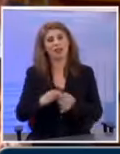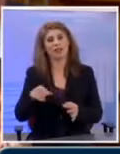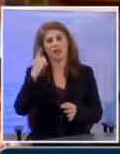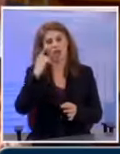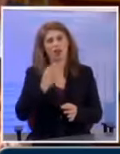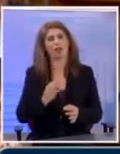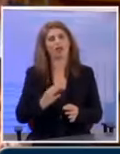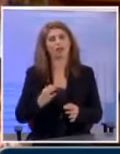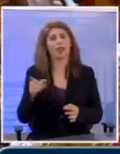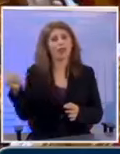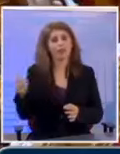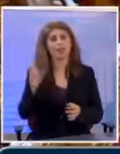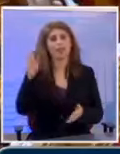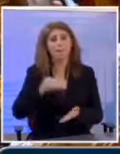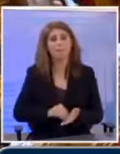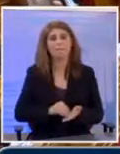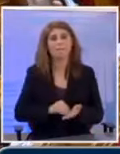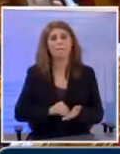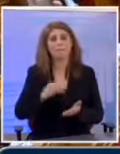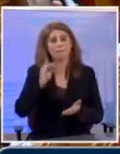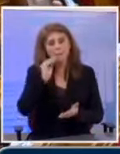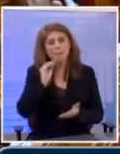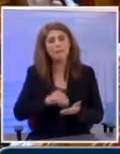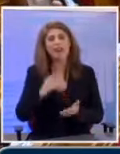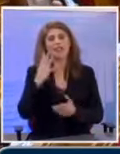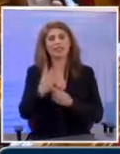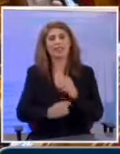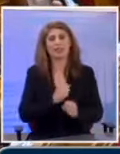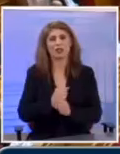τη λογική. Και θα είσαστε ξανά για μια ακόμα τετραετία